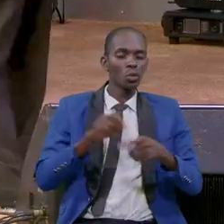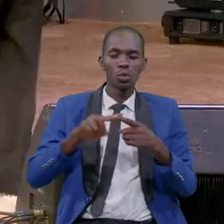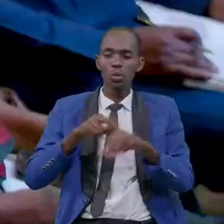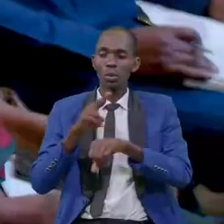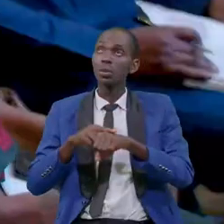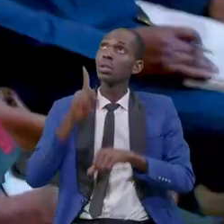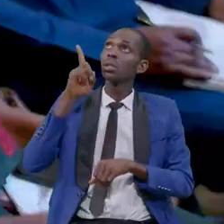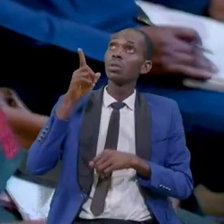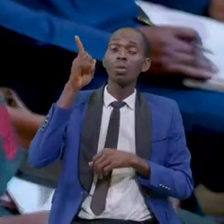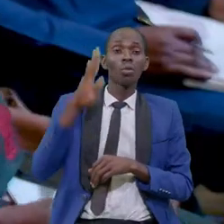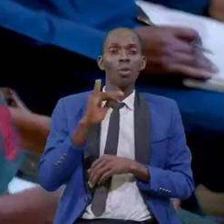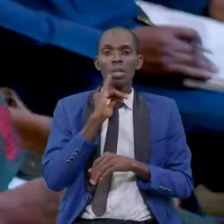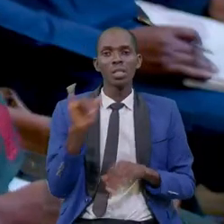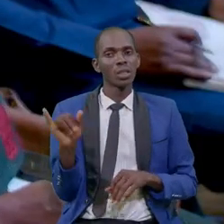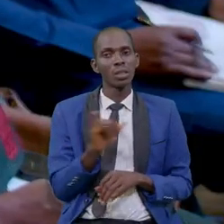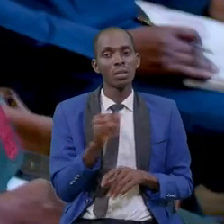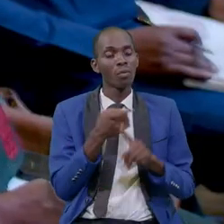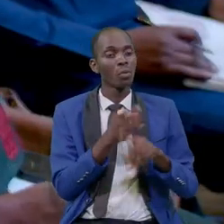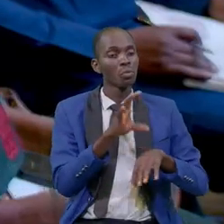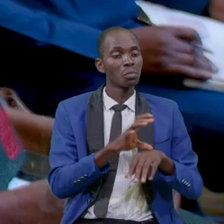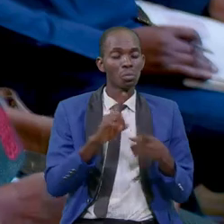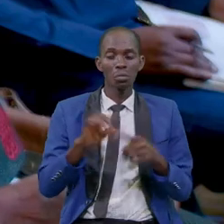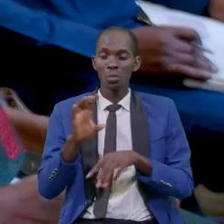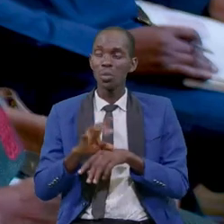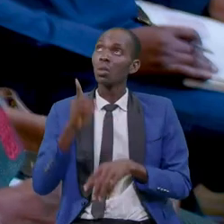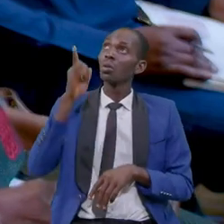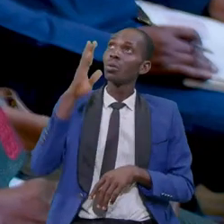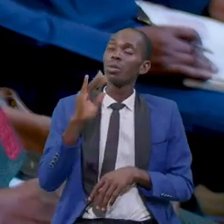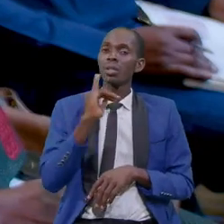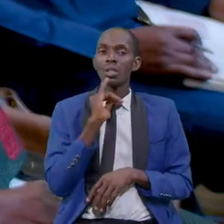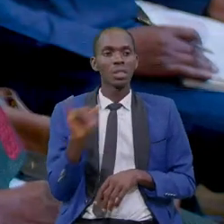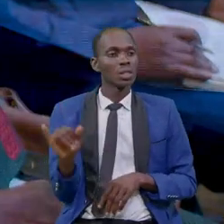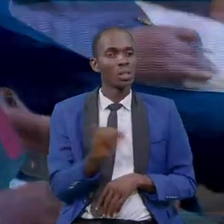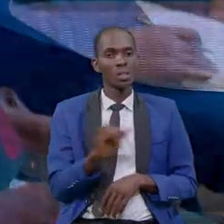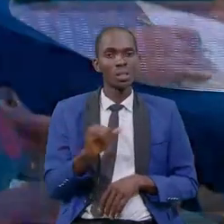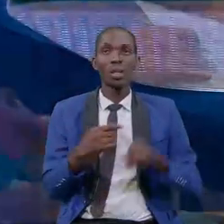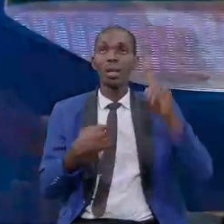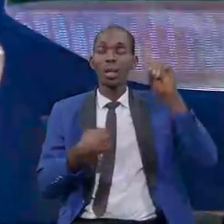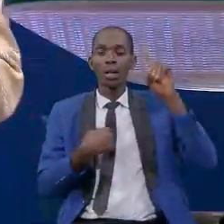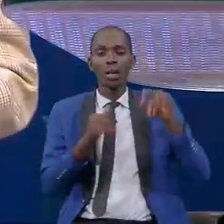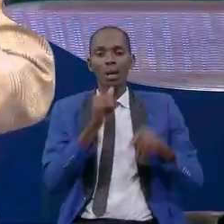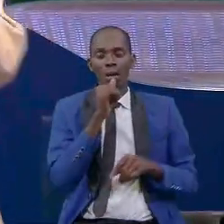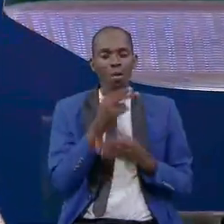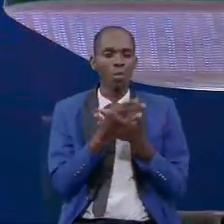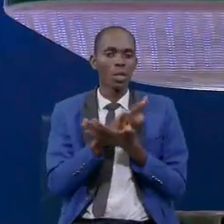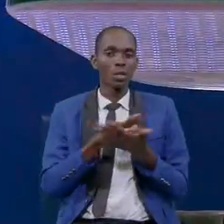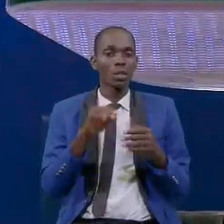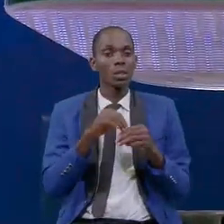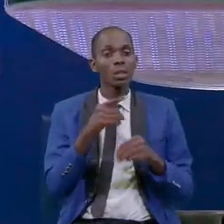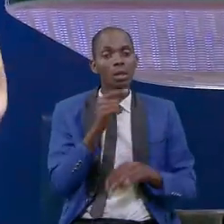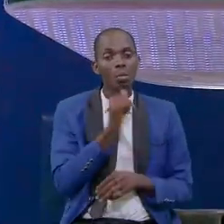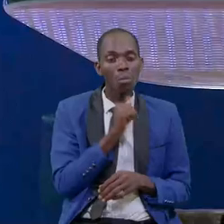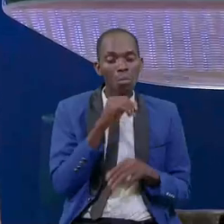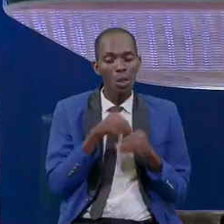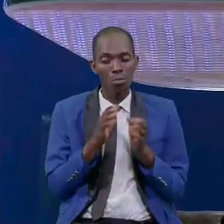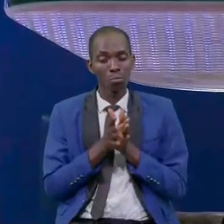saint. D'une dénomination à une autre dénomination, Dieu est le même. Je suis saint.